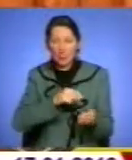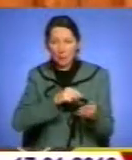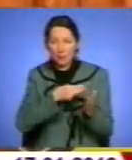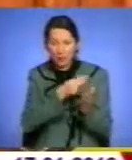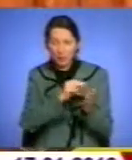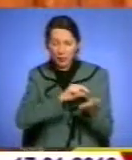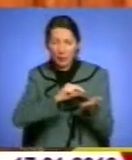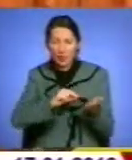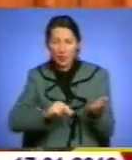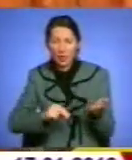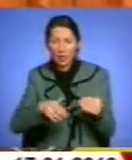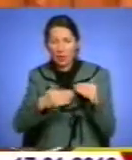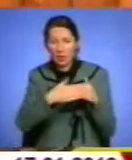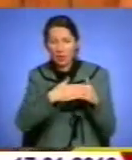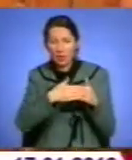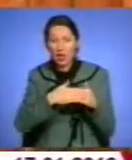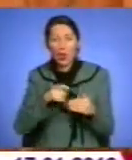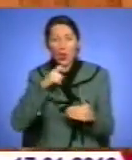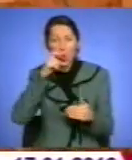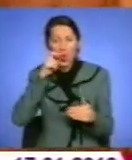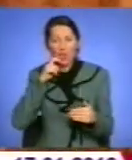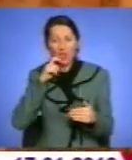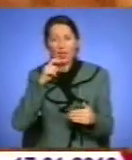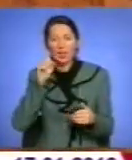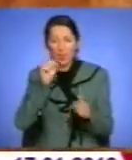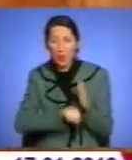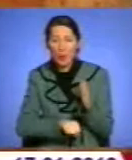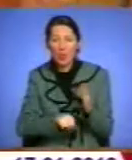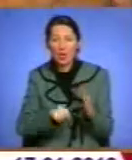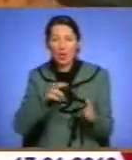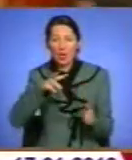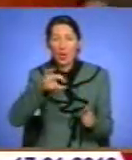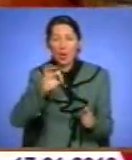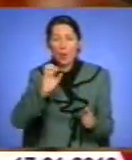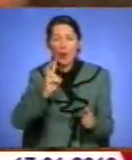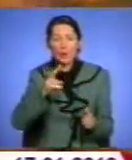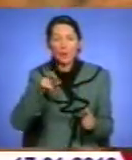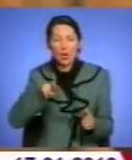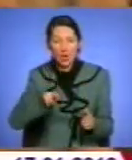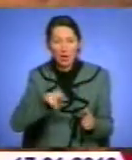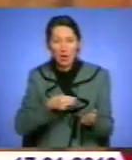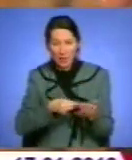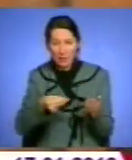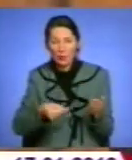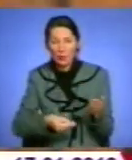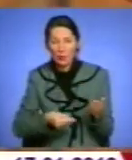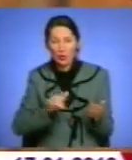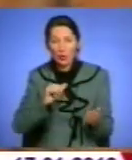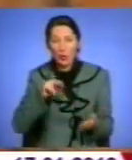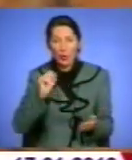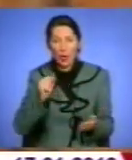стороні українець, бий москаля і внизу підпис УПА. Водночас на звороті є підпис «Чорний